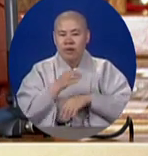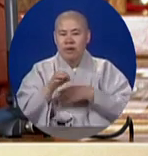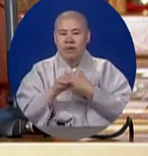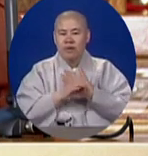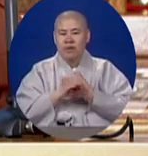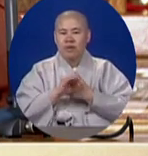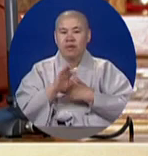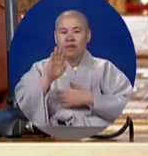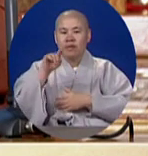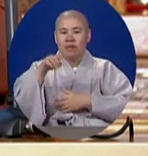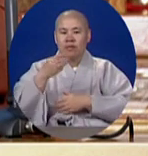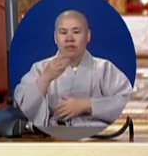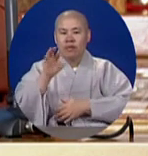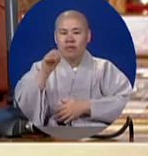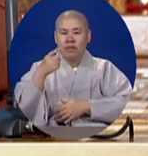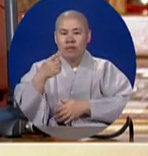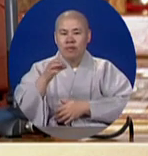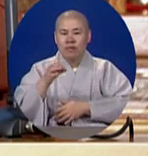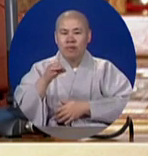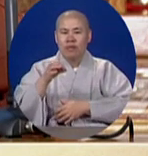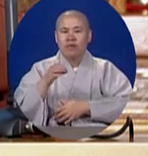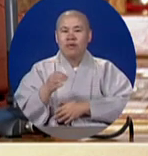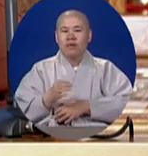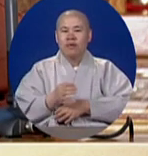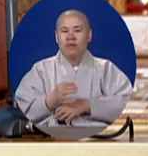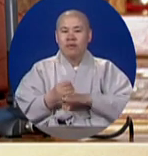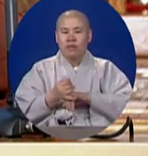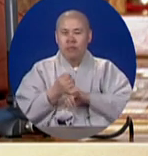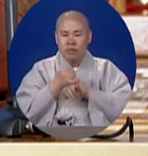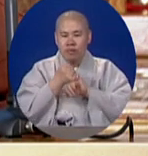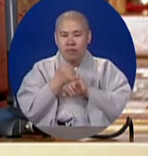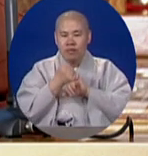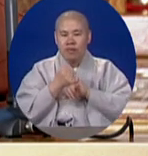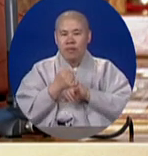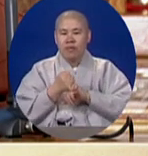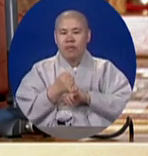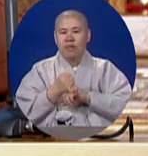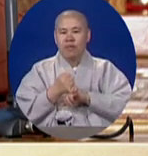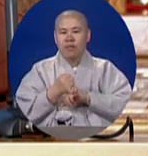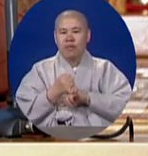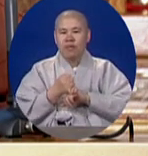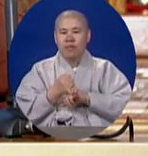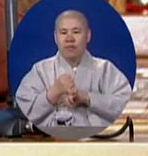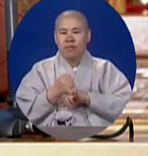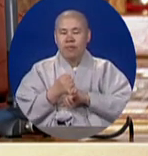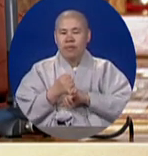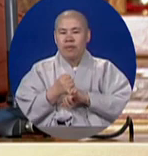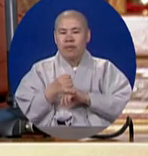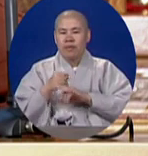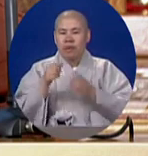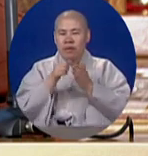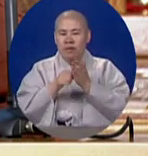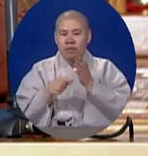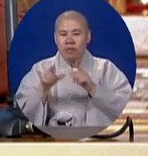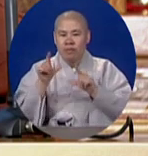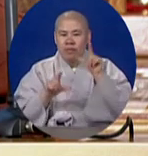불응 주색생심하며 응당이 색에 머물러서 마음을 내지